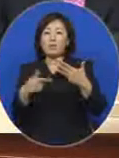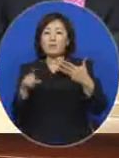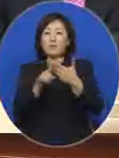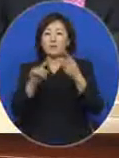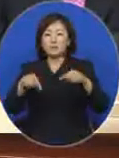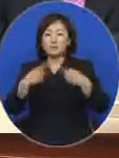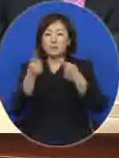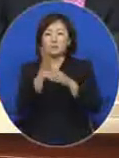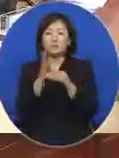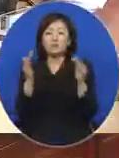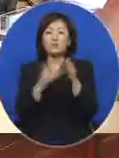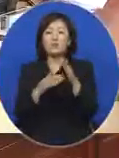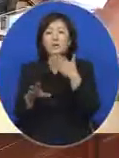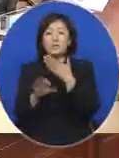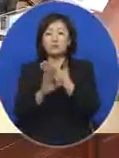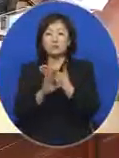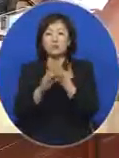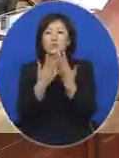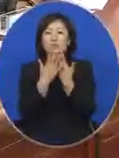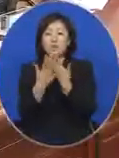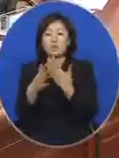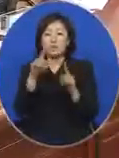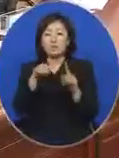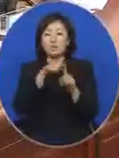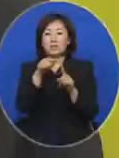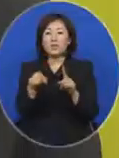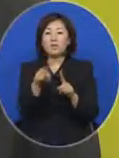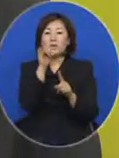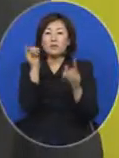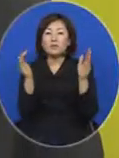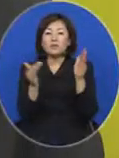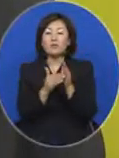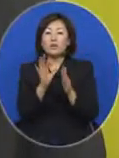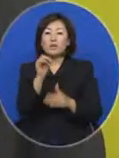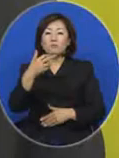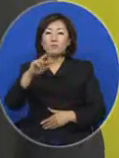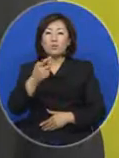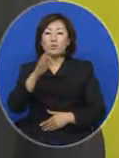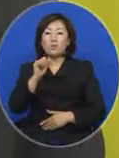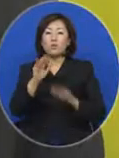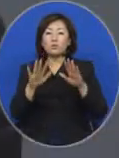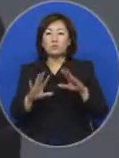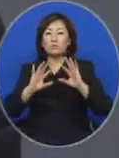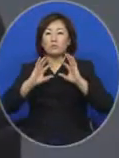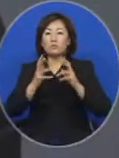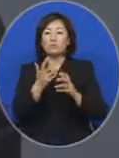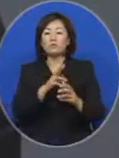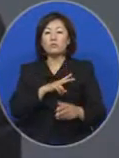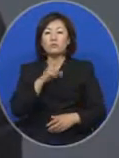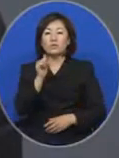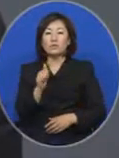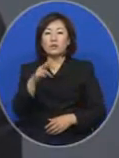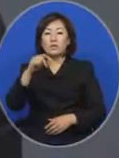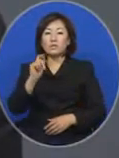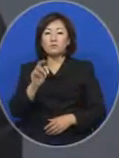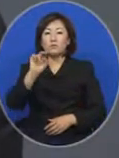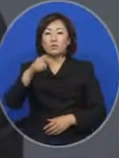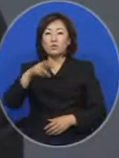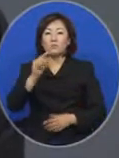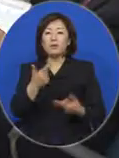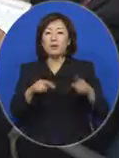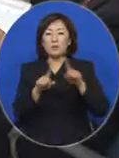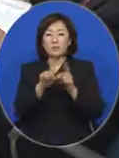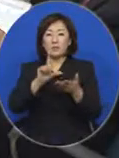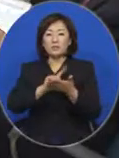참석한 가운데 임시 대위원대회를 갖습니다. 임동호 현 시당 공동위원장과 신규명 남구갑